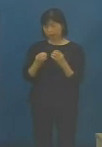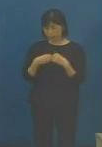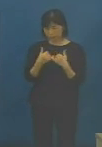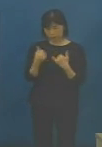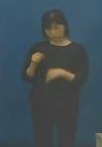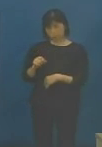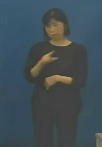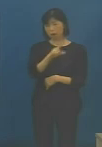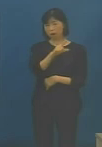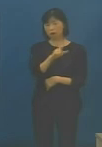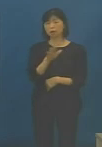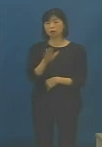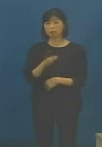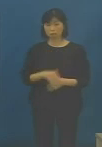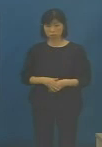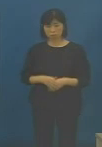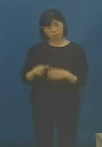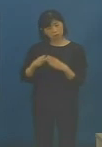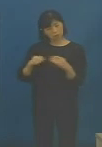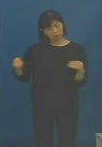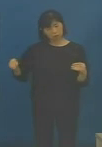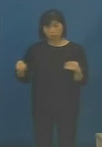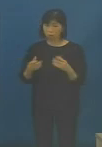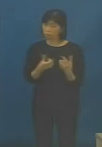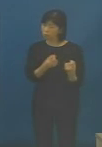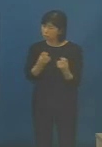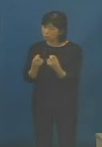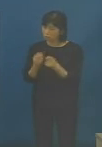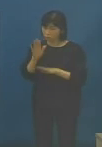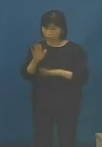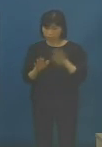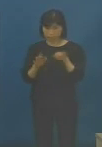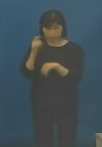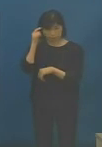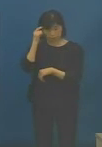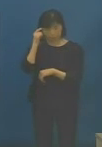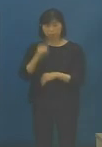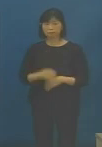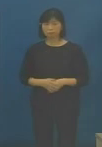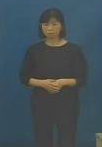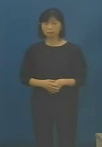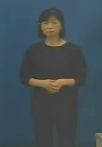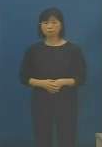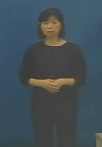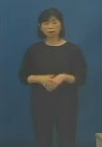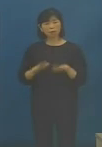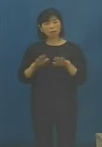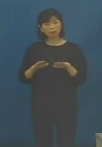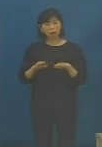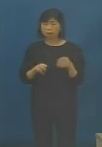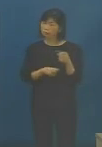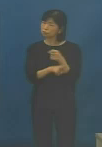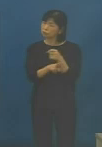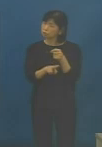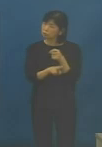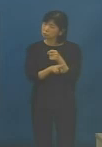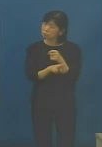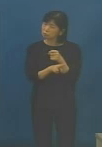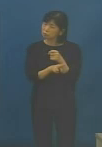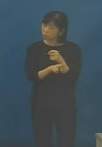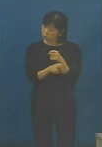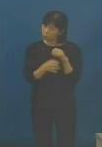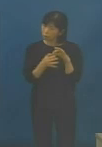おそらく全国も同じ状況ではないかと思います。でこれが今若干こう多分ウイルスの都合だと思うんですが、